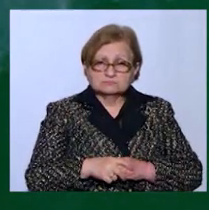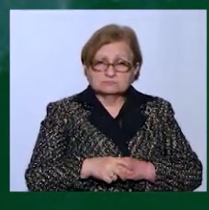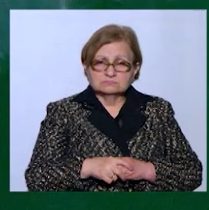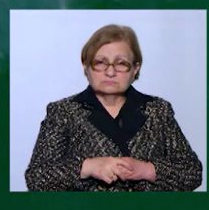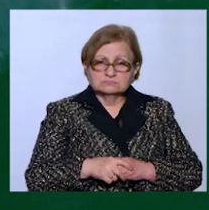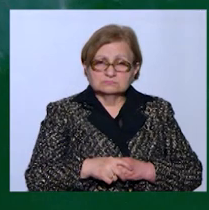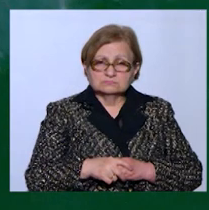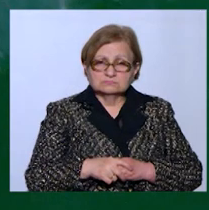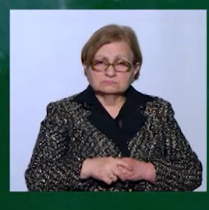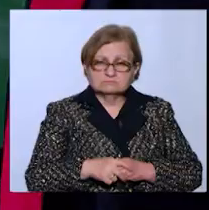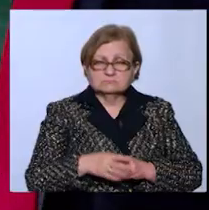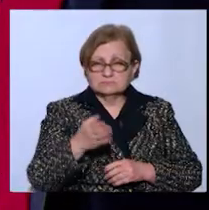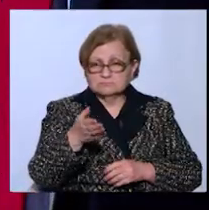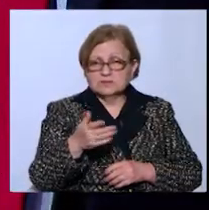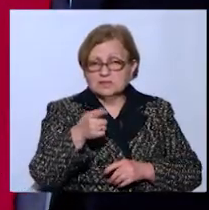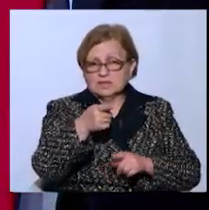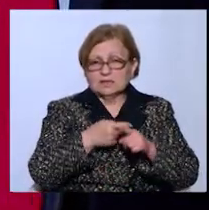აი.